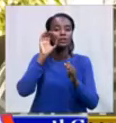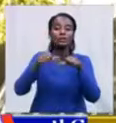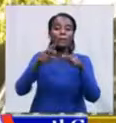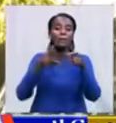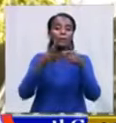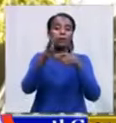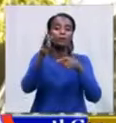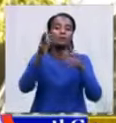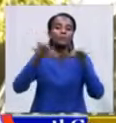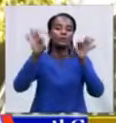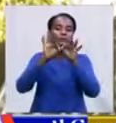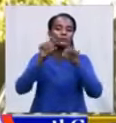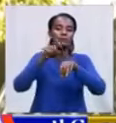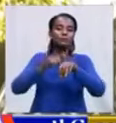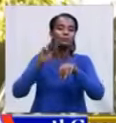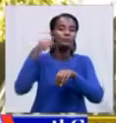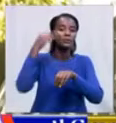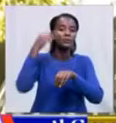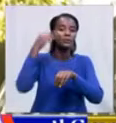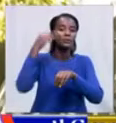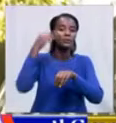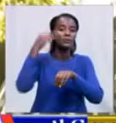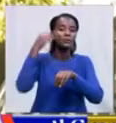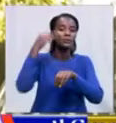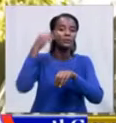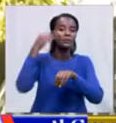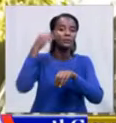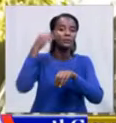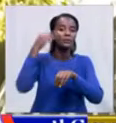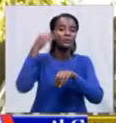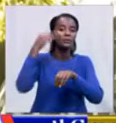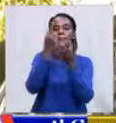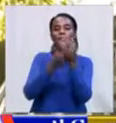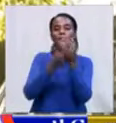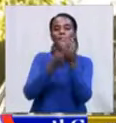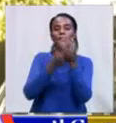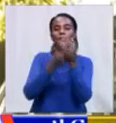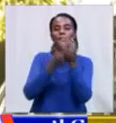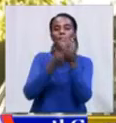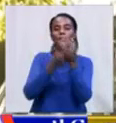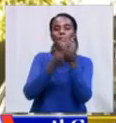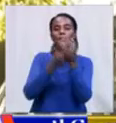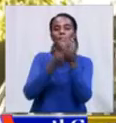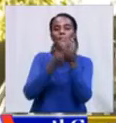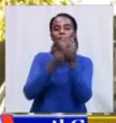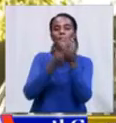በሚያስፈልግ ጊዜ በሚኒስቴሩ በሚወጣው ስርዓት ብቻ መሆን አለበት ይላል። ይህ ማለት